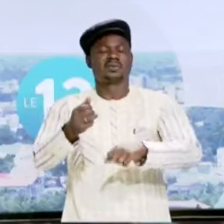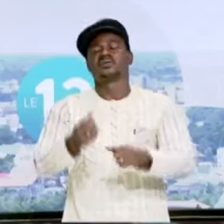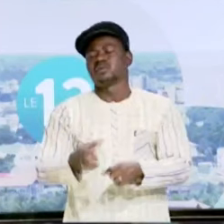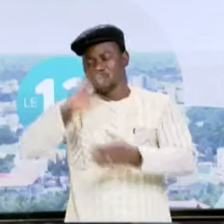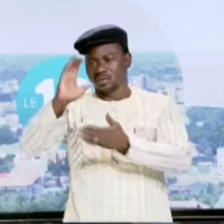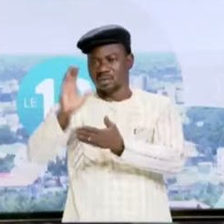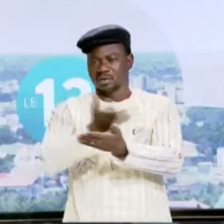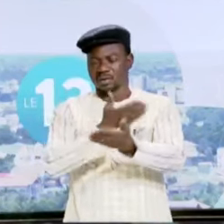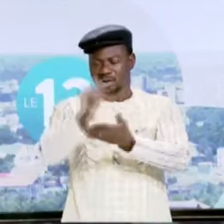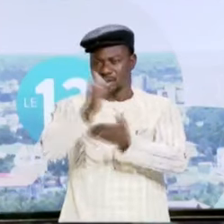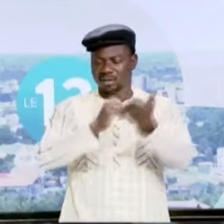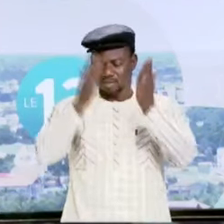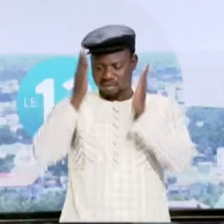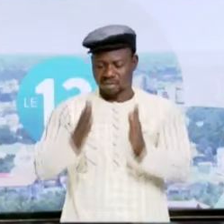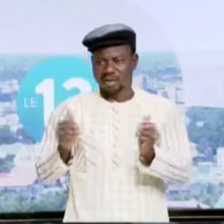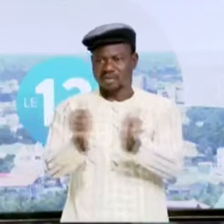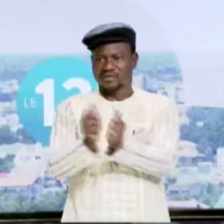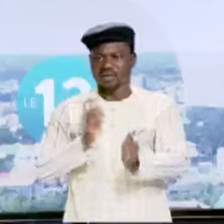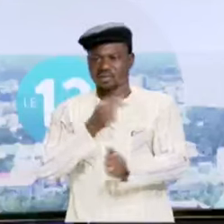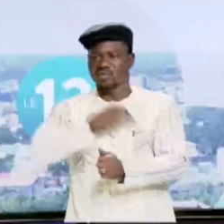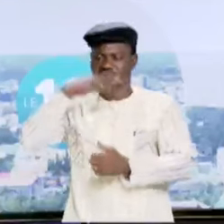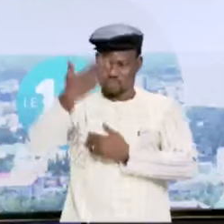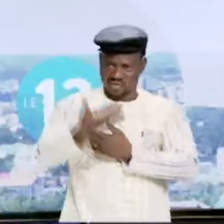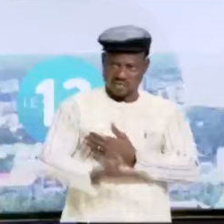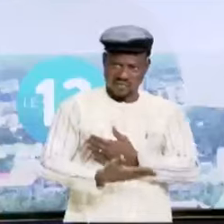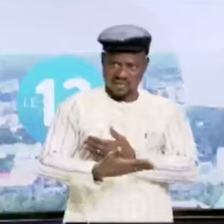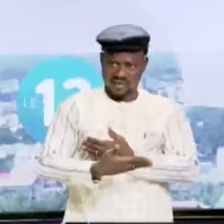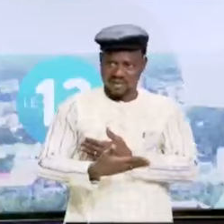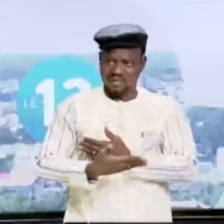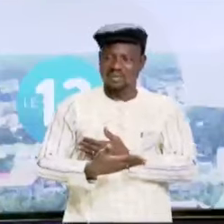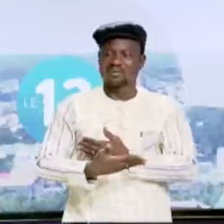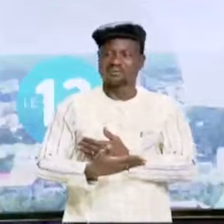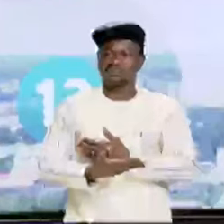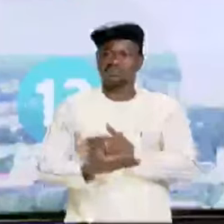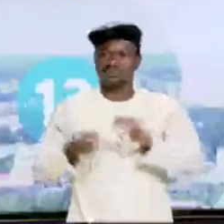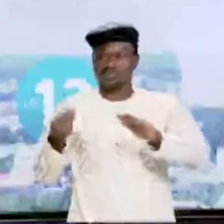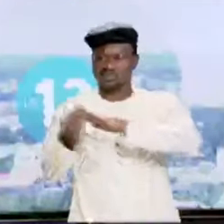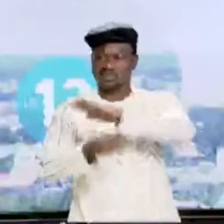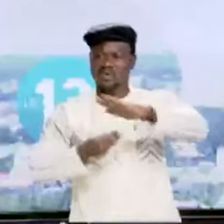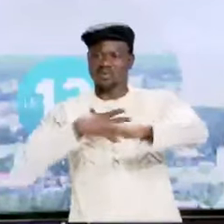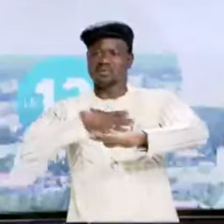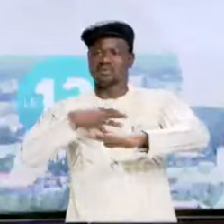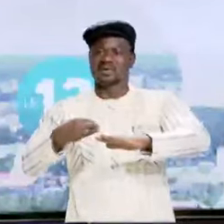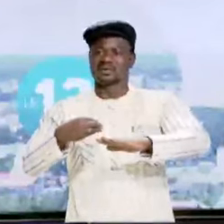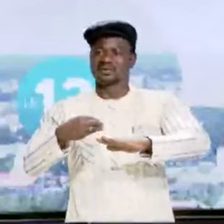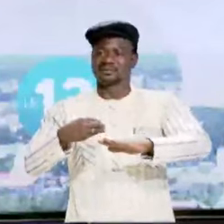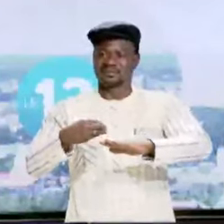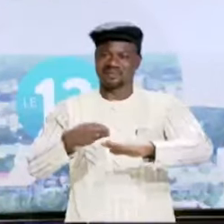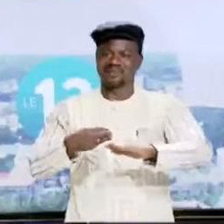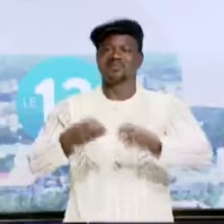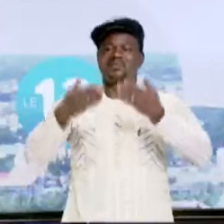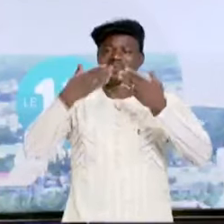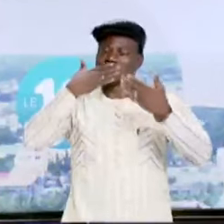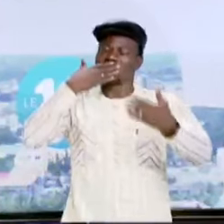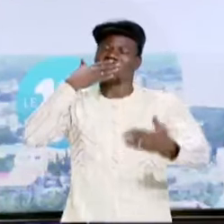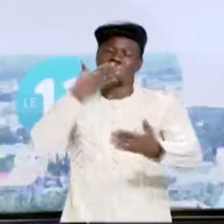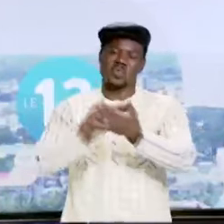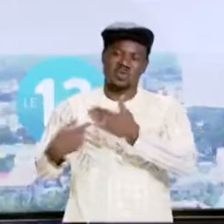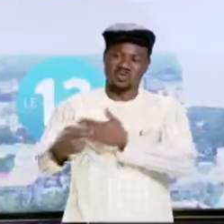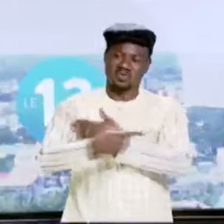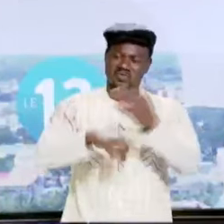Bienvenue, Ombre Blanche. Bonjour. J'espère que je prononce bien. Oui, vous prononcez bien. Je dis bonjour aussi aux